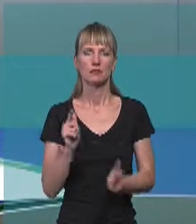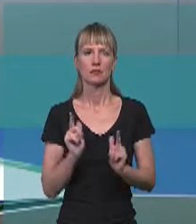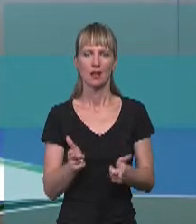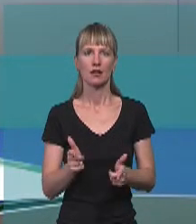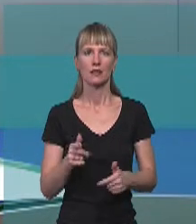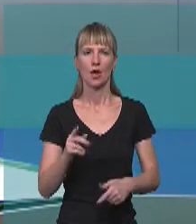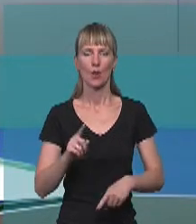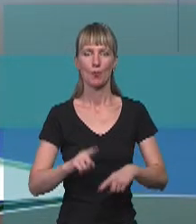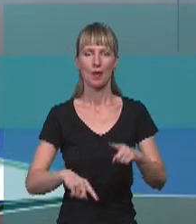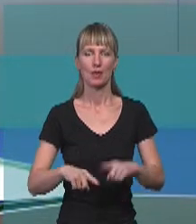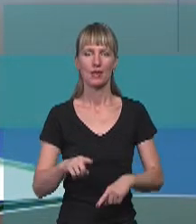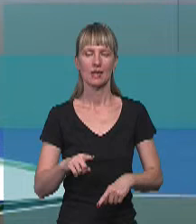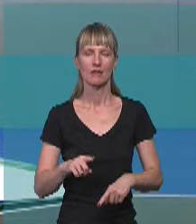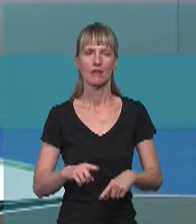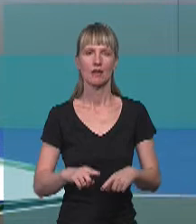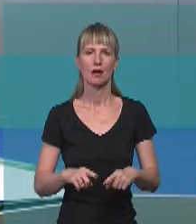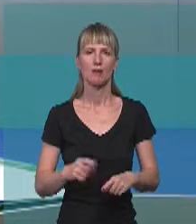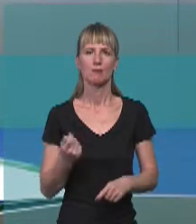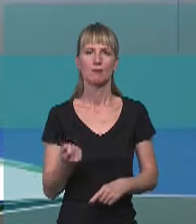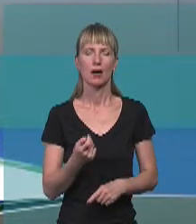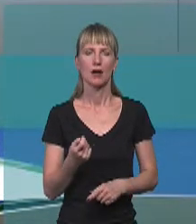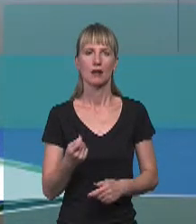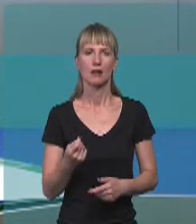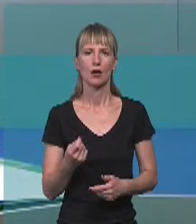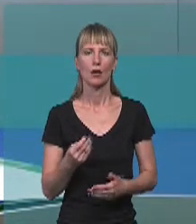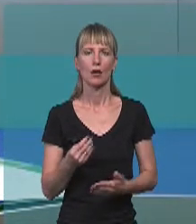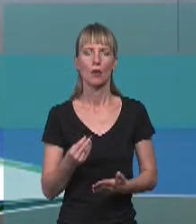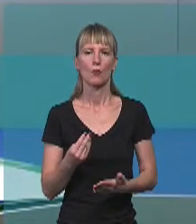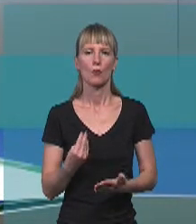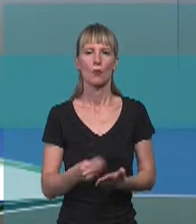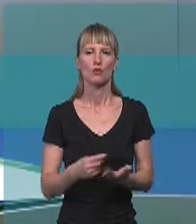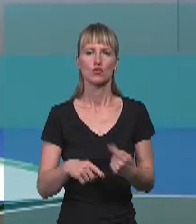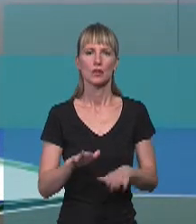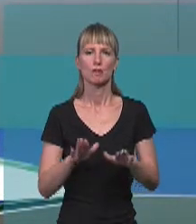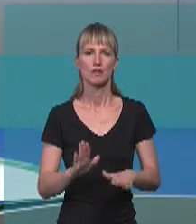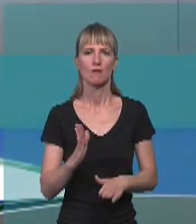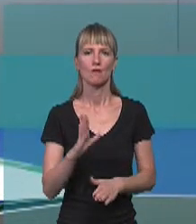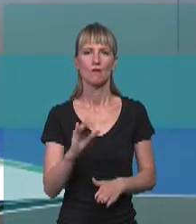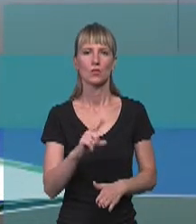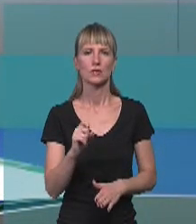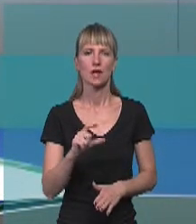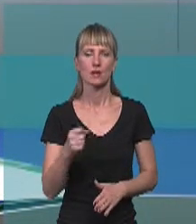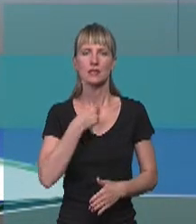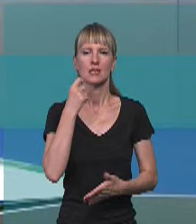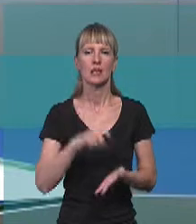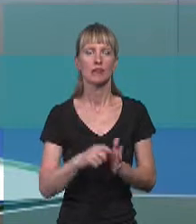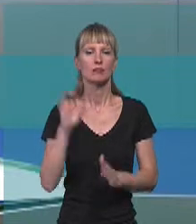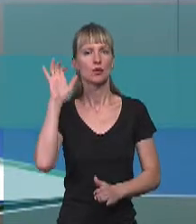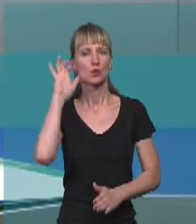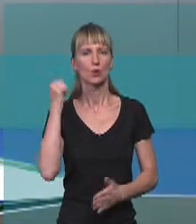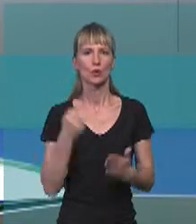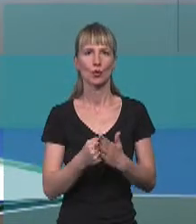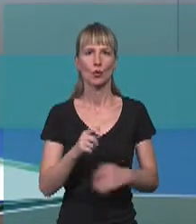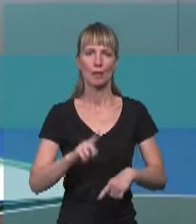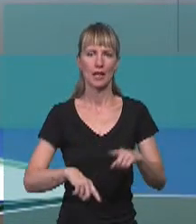батьків. Тому що дуже мало бюджетних місць в вузах, тому старшокласники, ну, прислуховуються